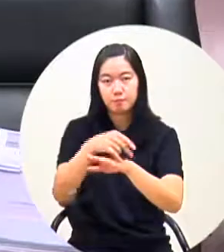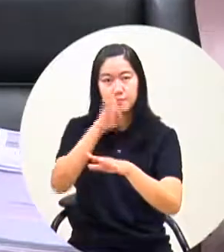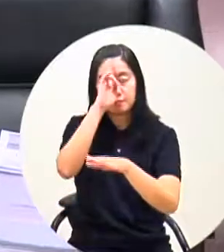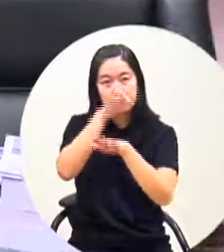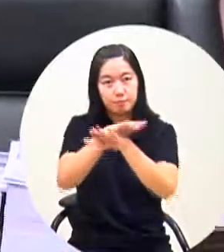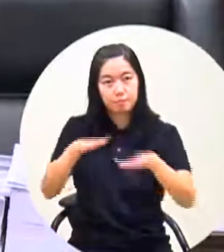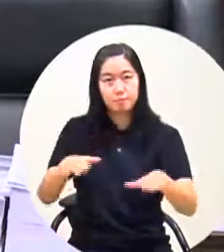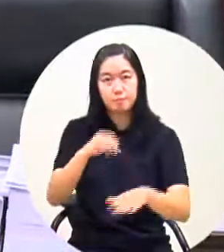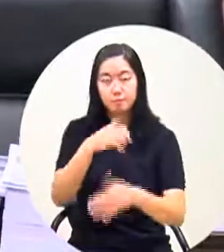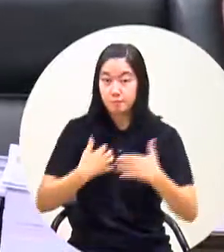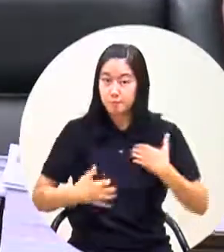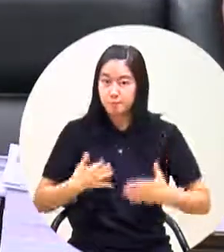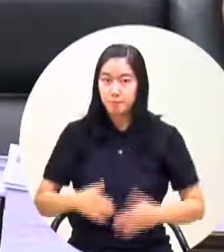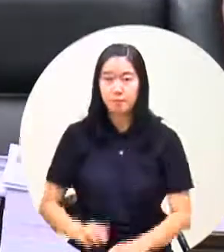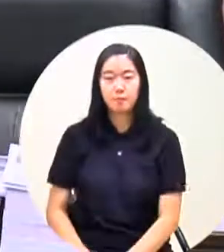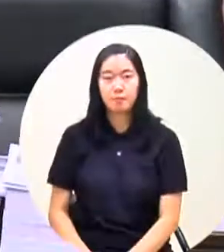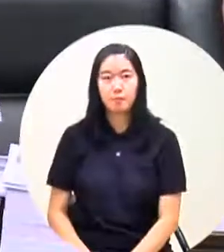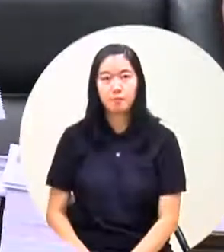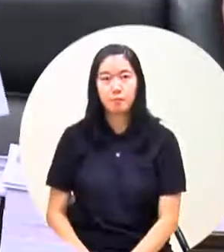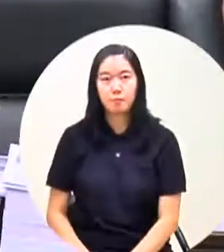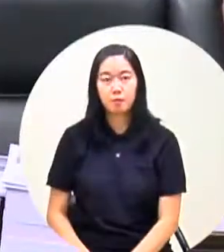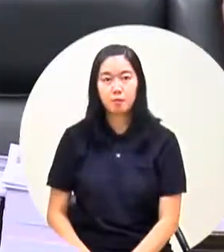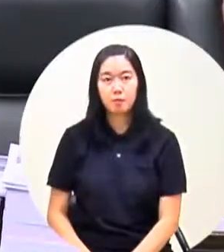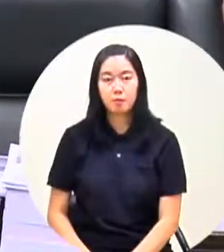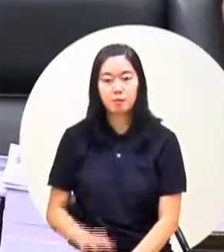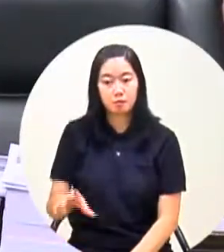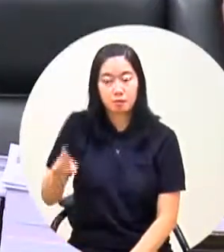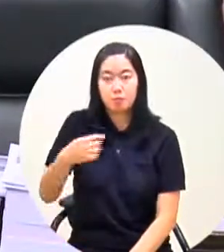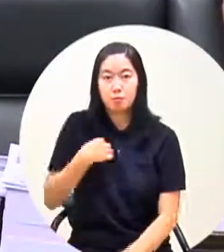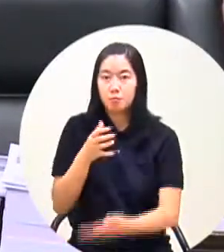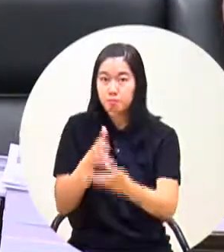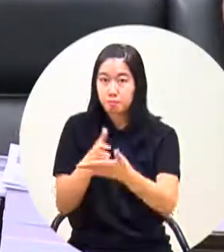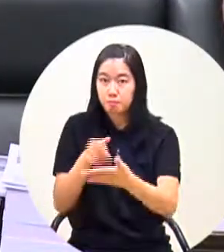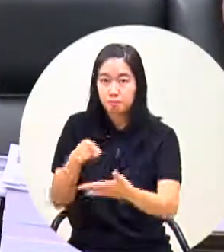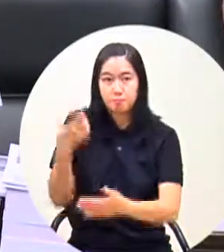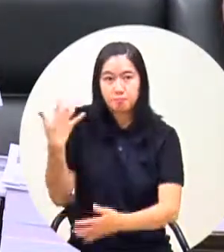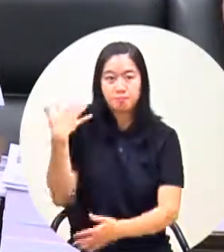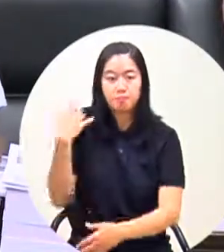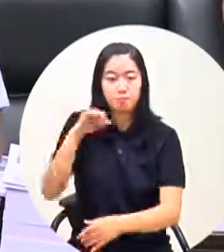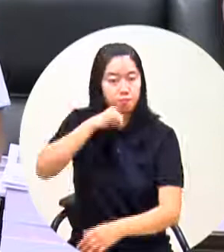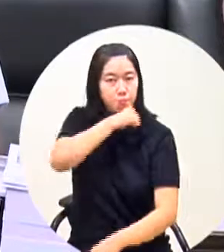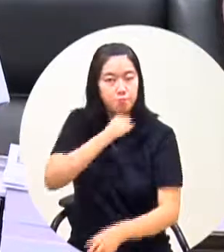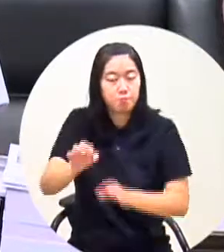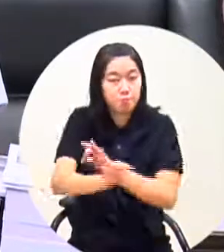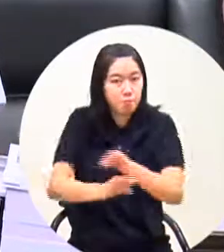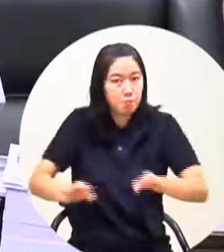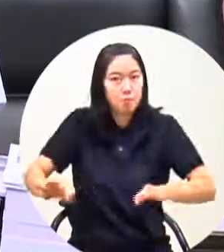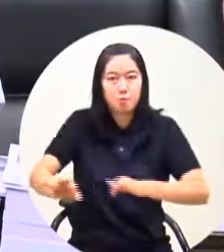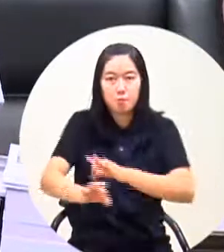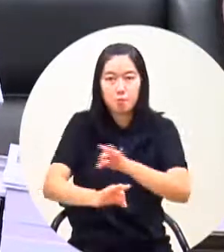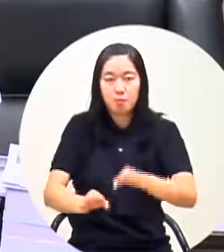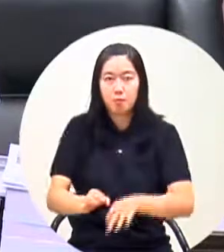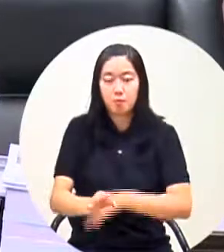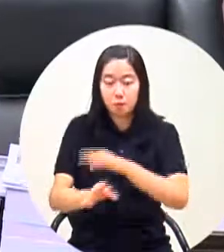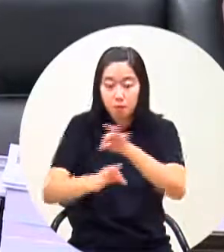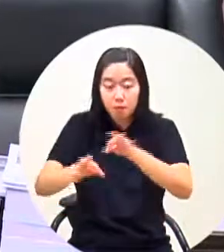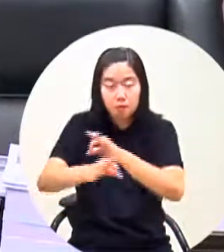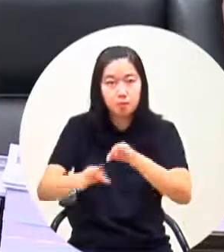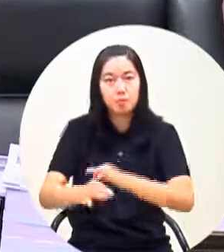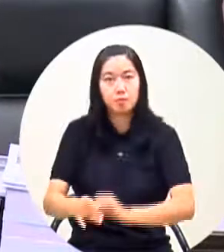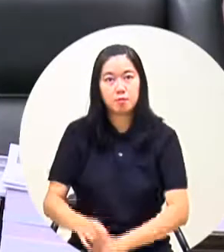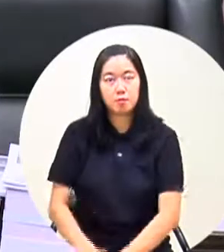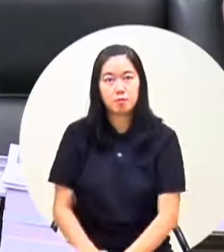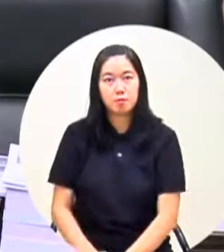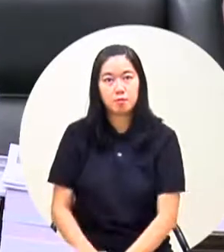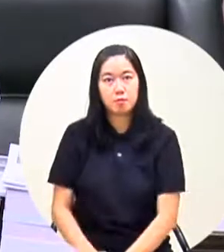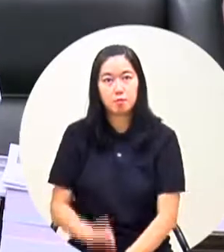呢，本身要来讲哈，会使讲安过去呢，安台湾的经济哈，会使讲伫差不多共和国